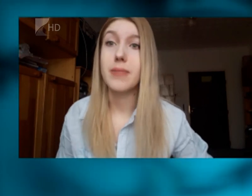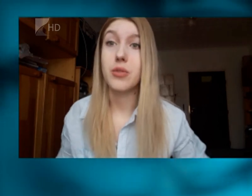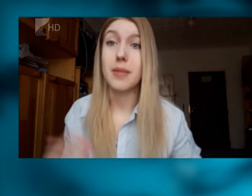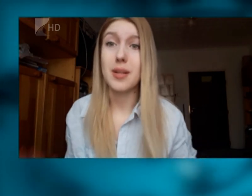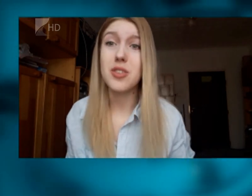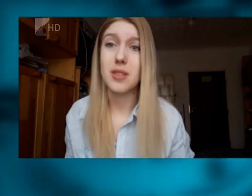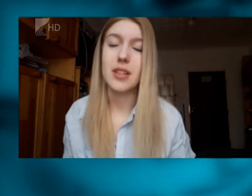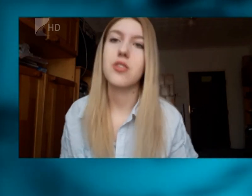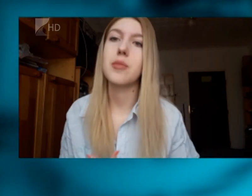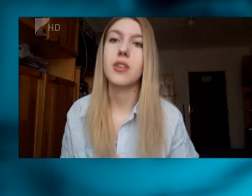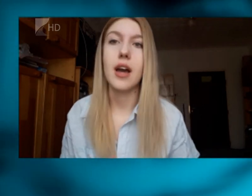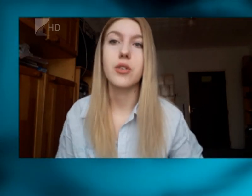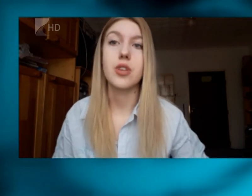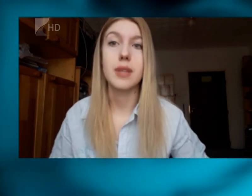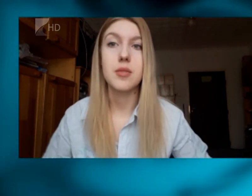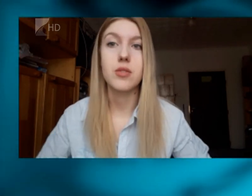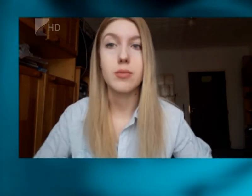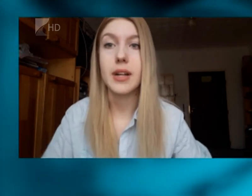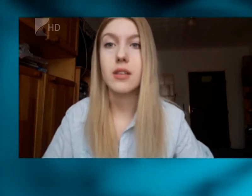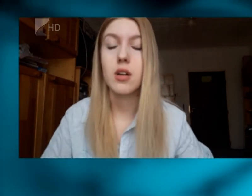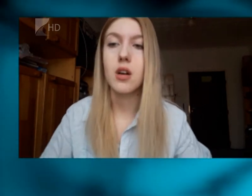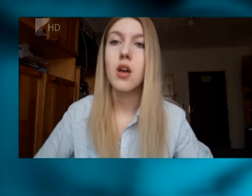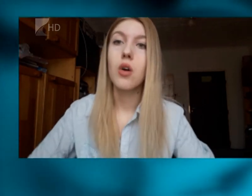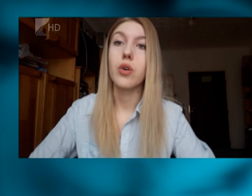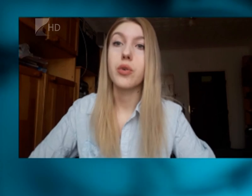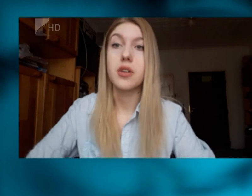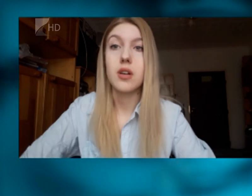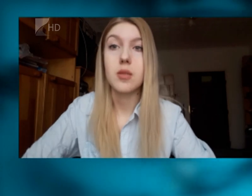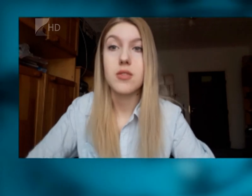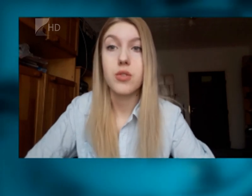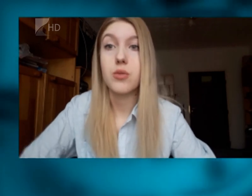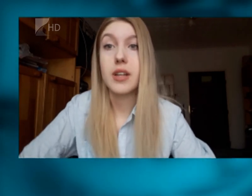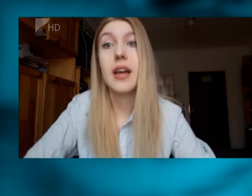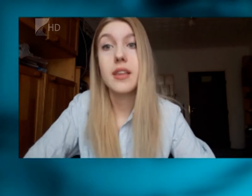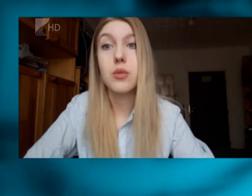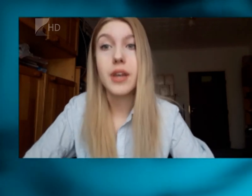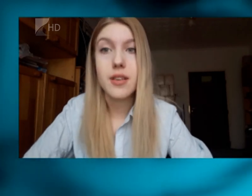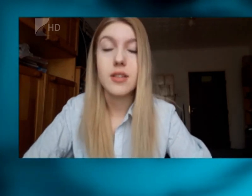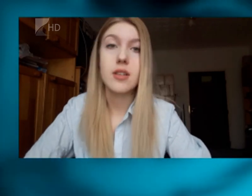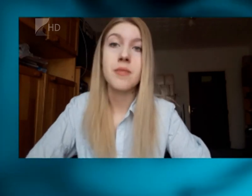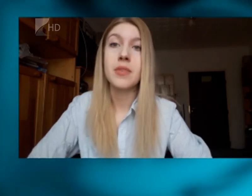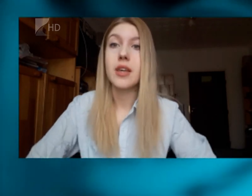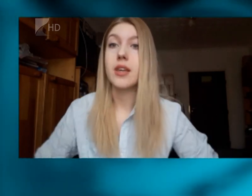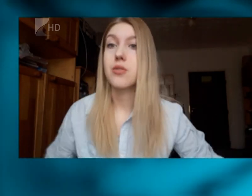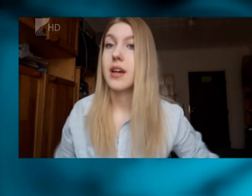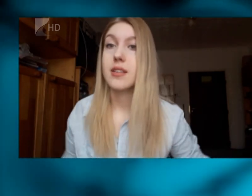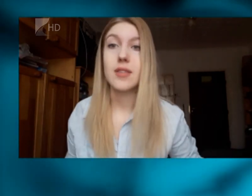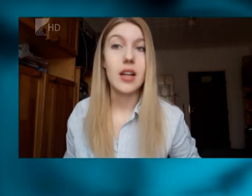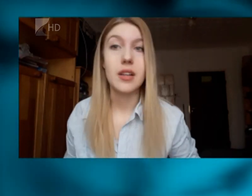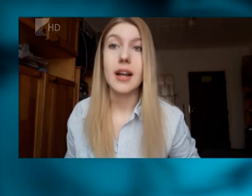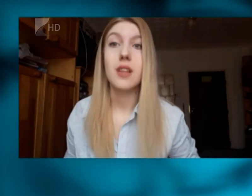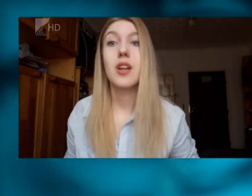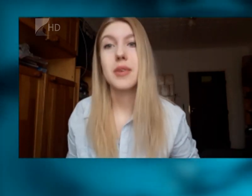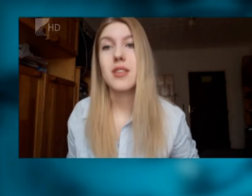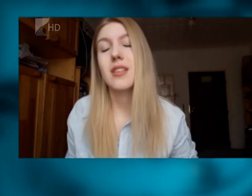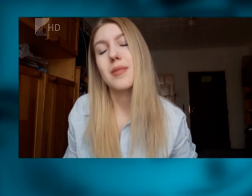tanárok, meg ugye még mi sem, tehát sem a tanárok, semmi nem szoktunk még át arra, hogy hogyan alkalmazkodjunk egy ennyire új helyzethez. És ugye ezzel